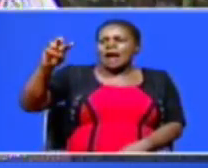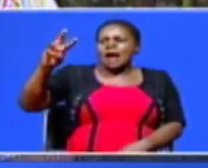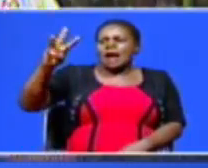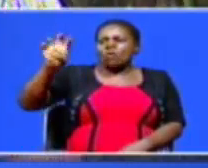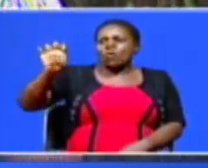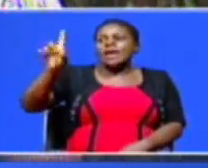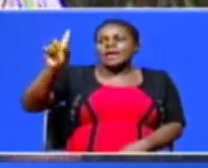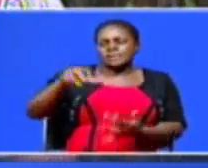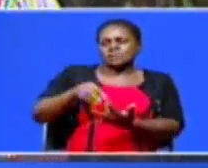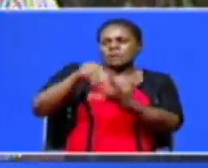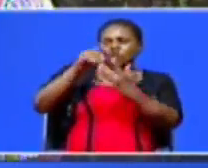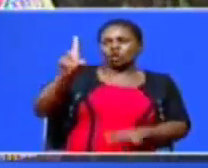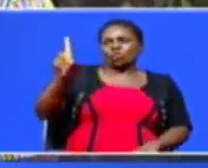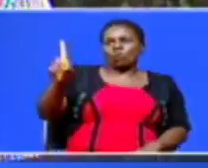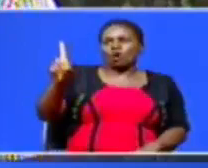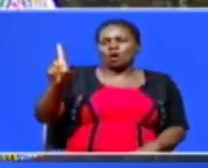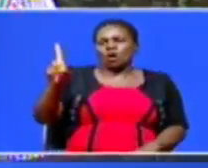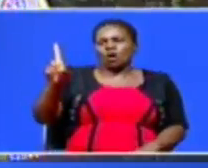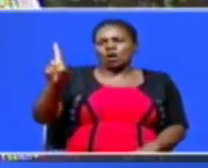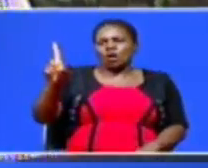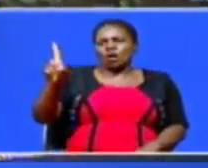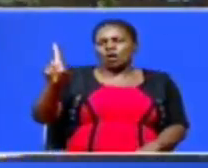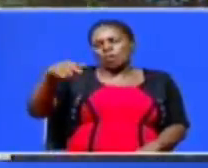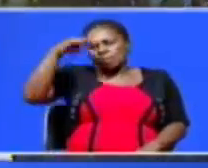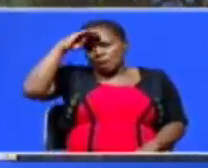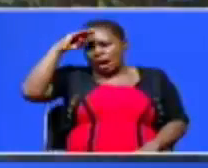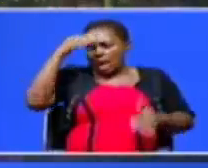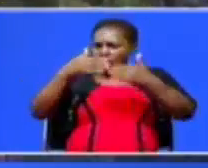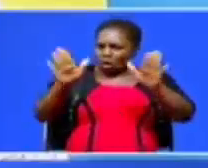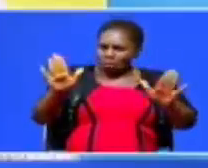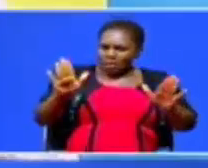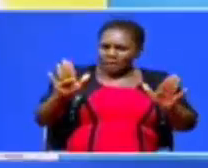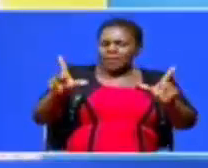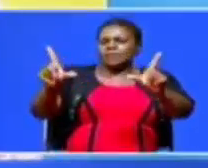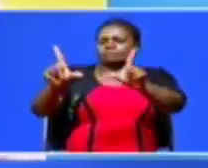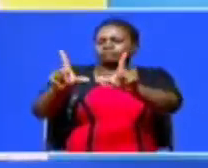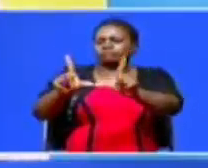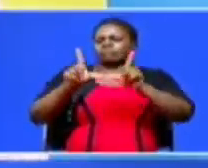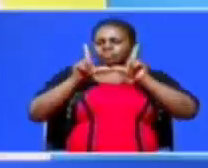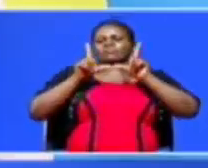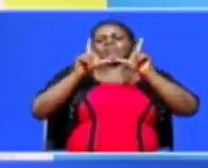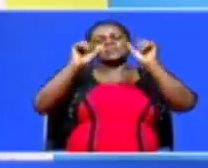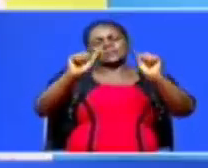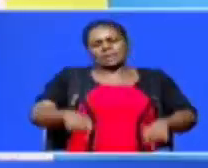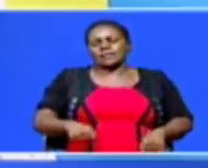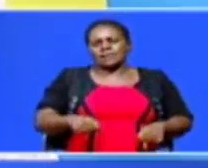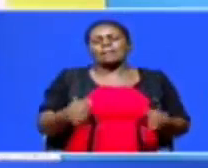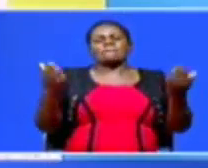one Kagwe special. Selling alcohol, opening a bar, your license is likely to be